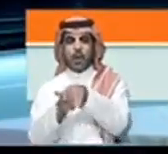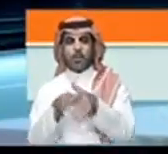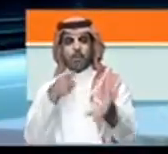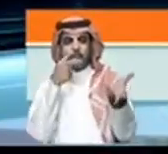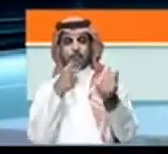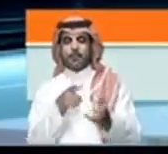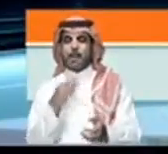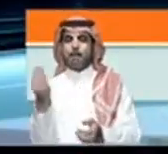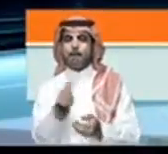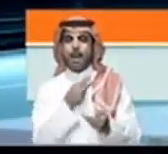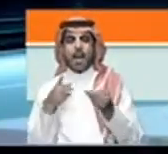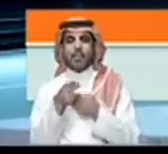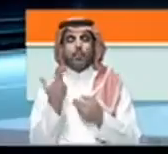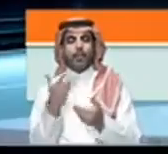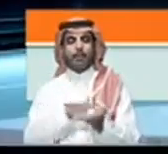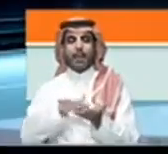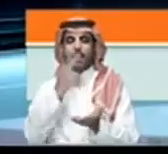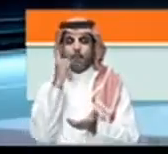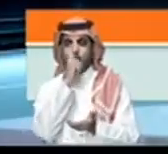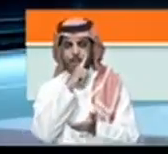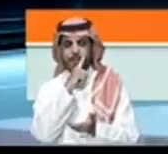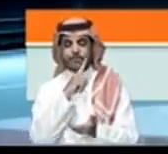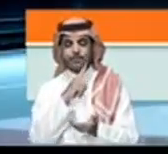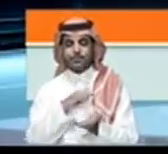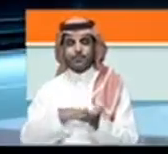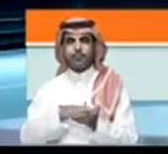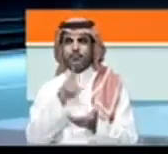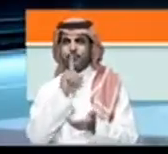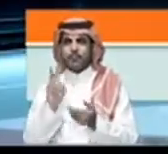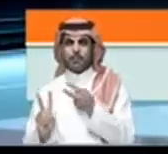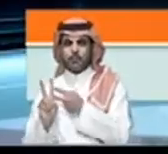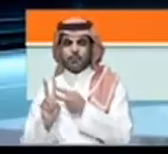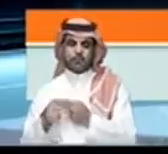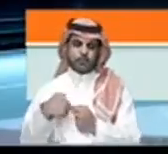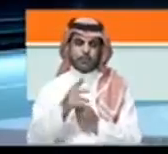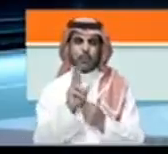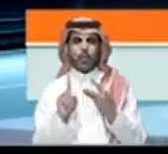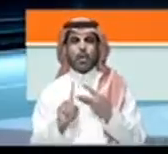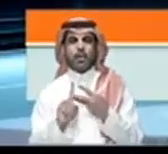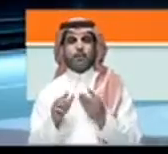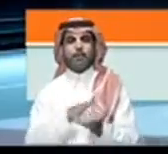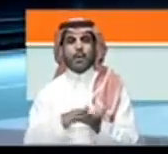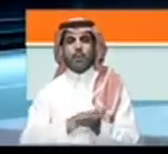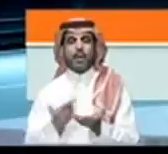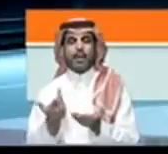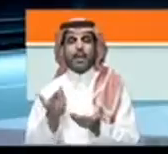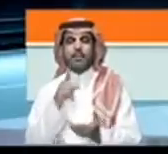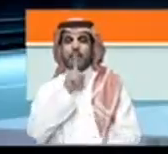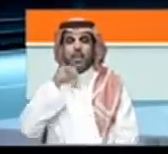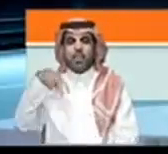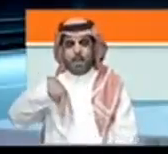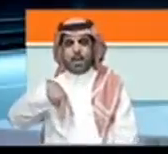المعرض ستقام خلال الفتره من السابع والعشرين الى الحادي والثلاثين من اغسطس المقبل في مركز ابو ظبي الوطني